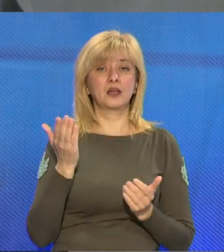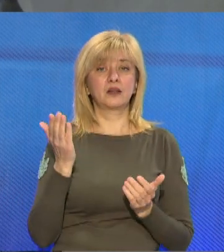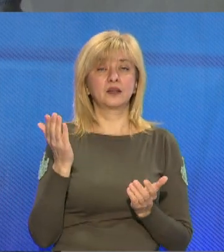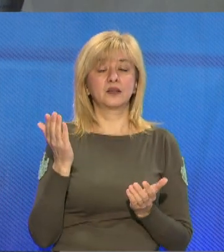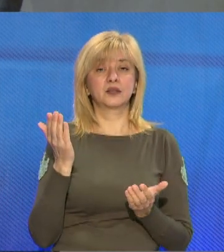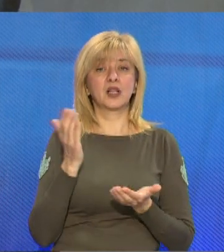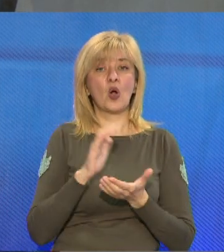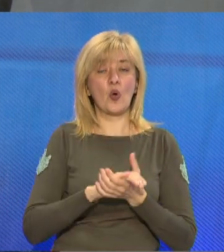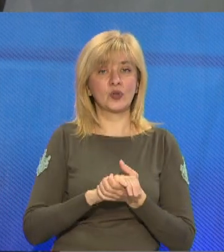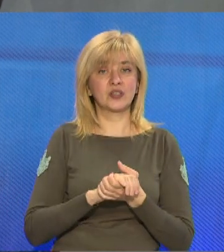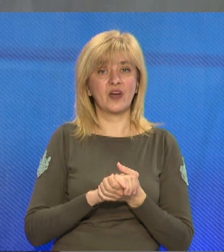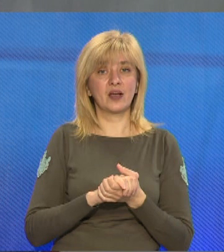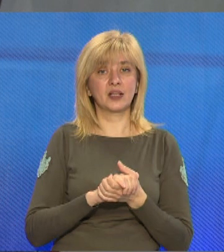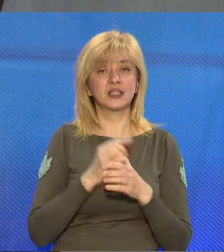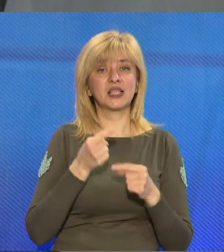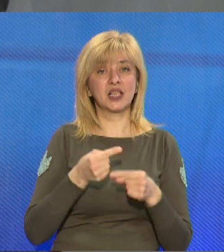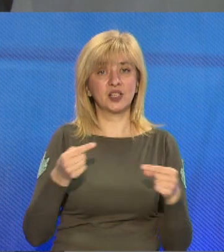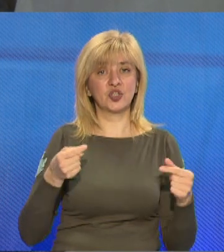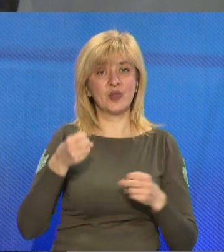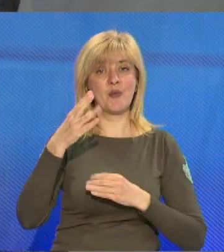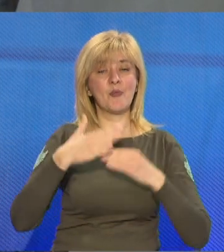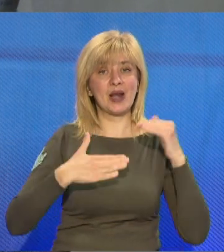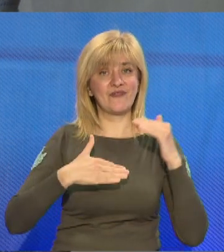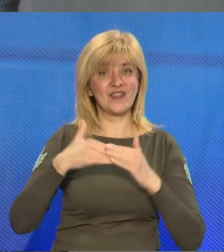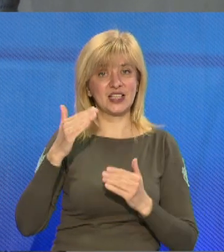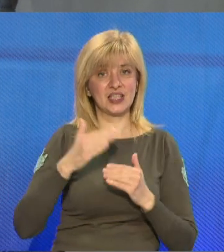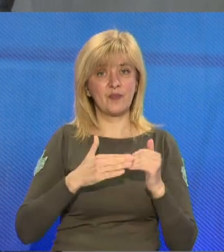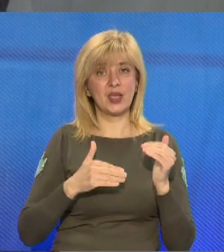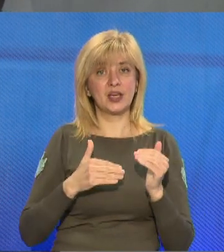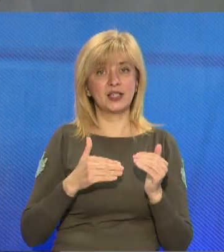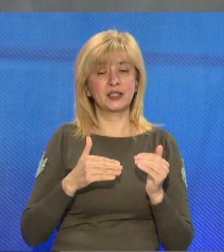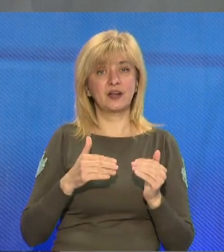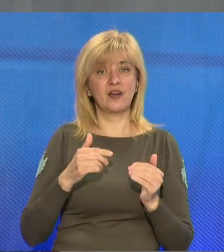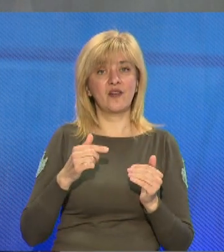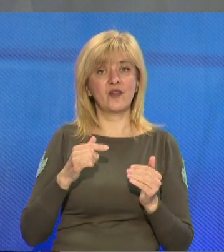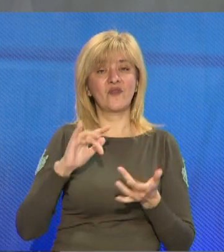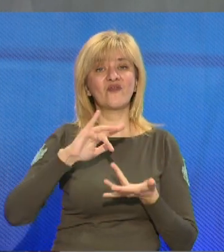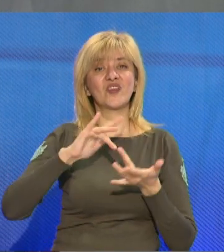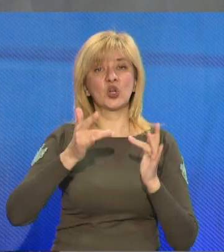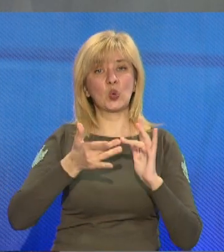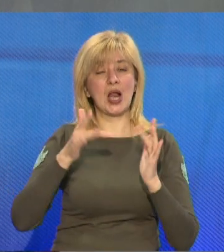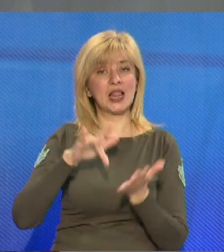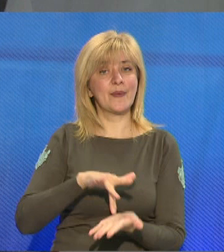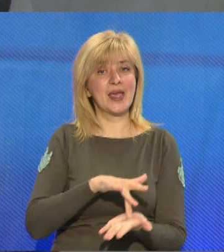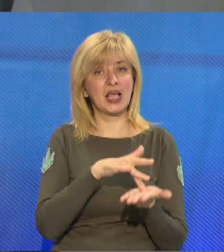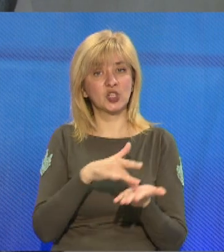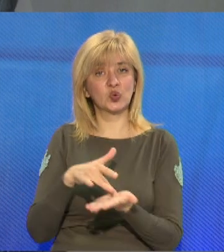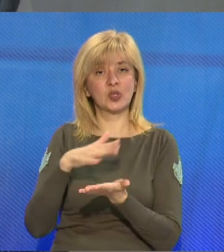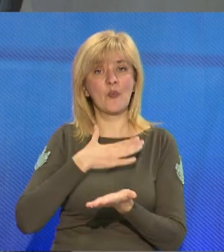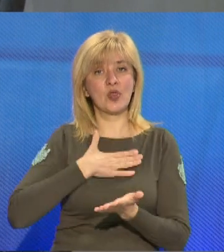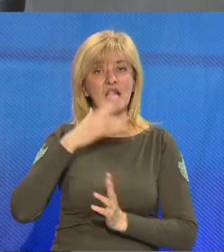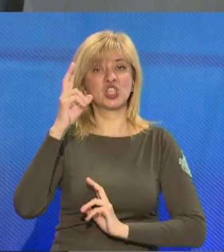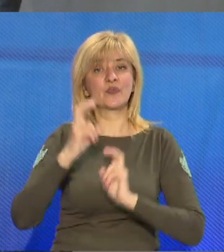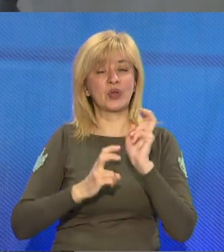с знакомством с различными профессиями, с виртуальными экскурсиями по нашим предприятиям